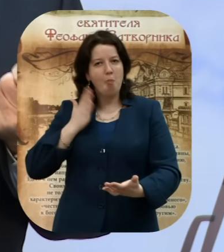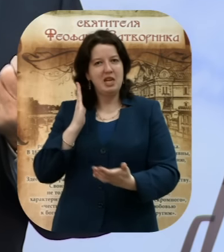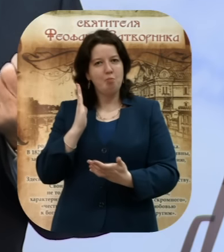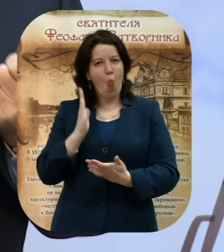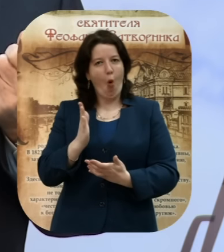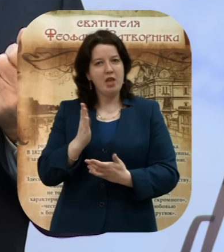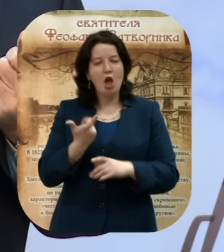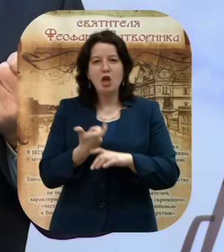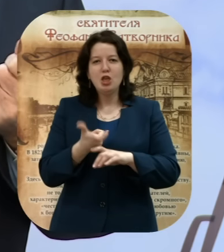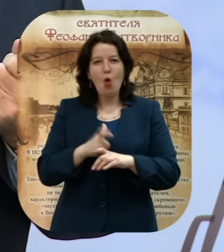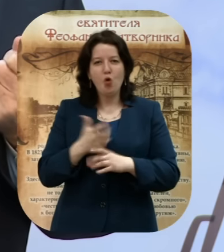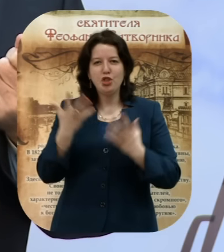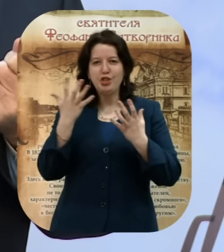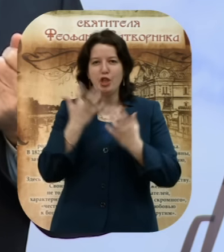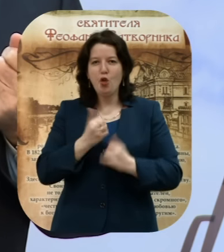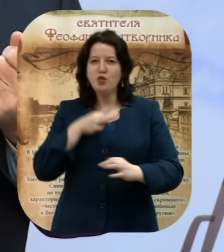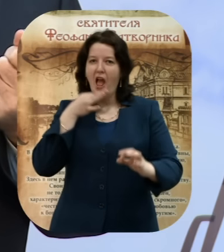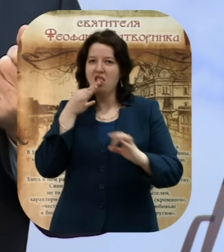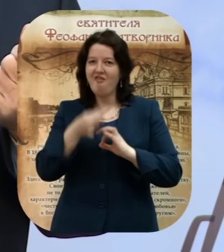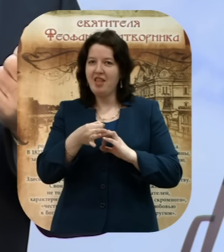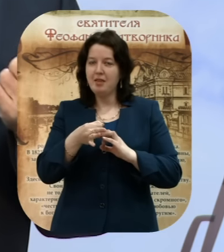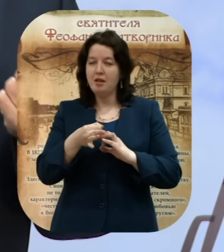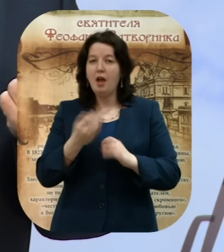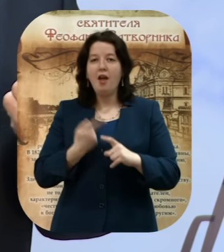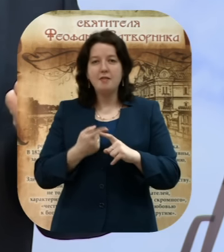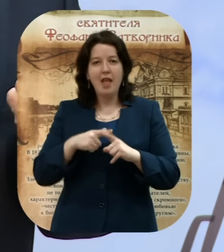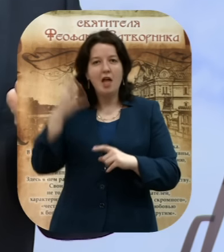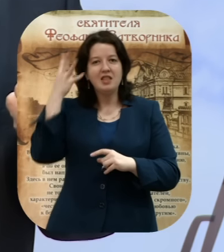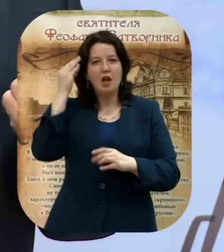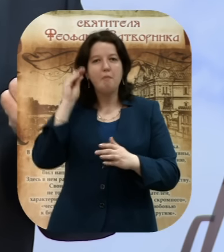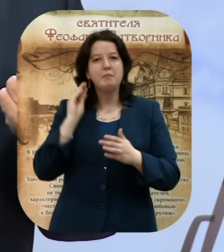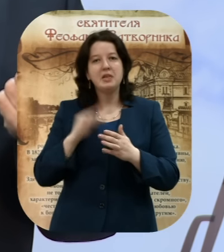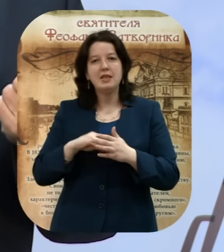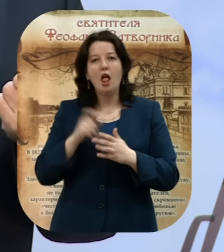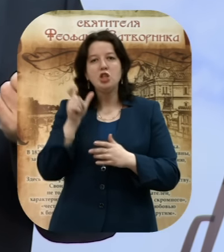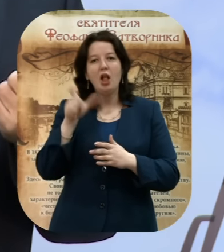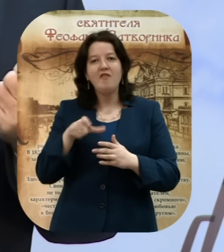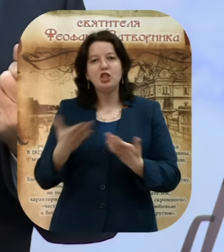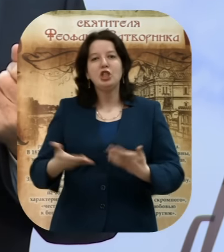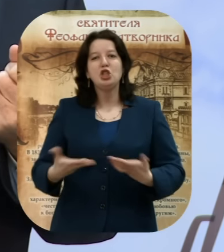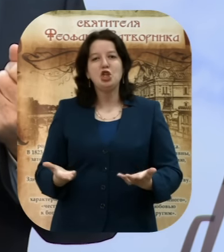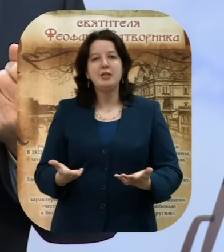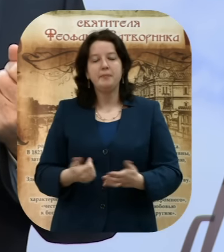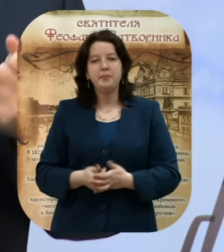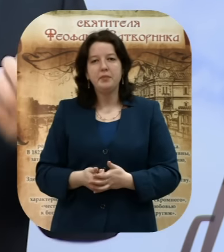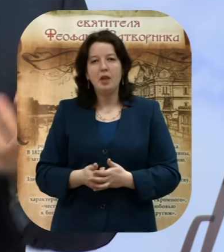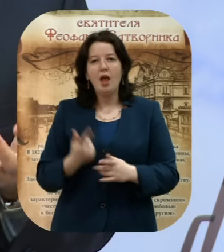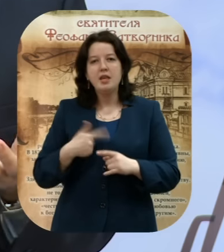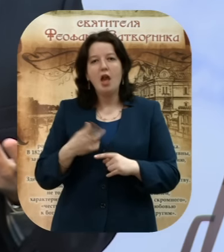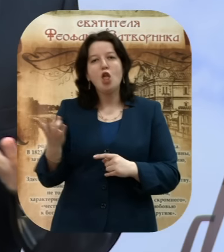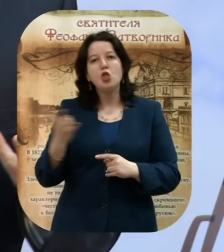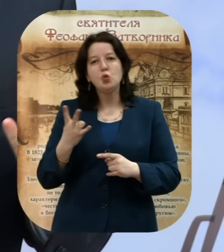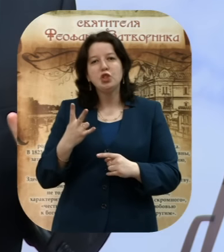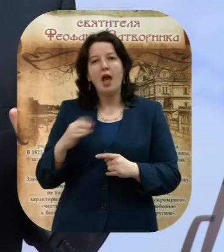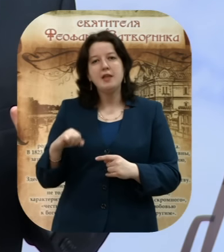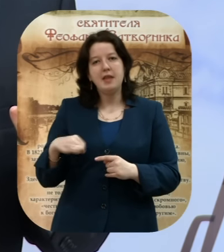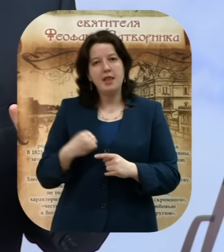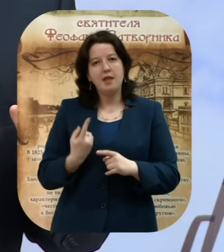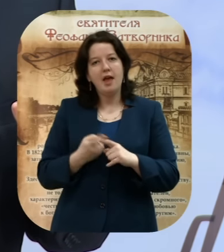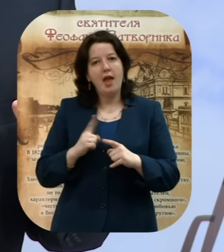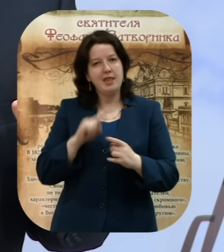и очень серьезный ответ на смысл человеческой жизни. И надо бы заняться